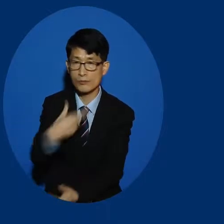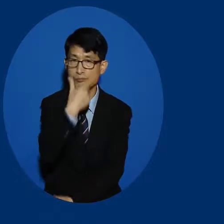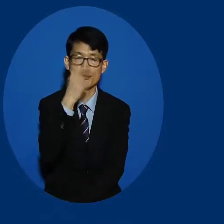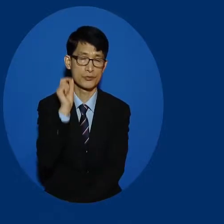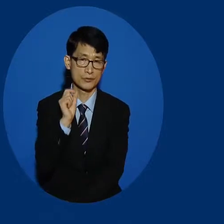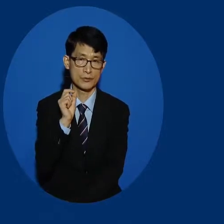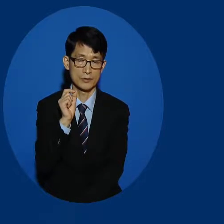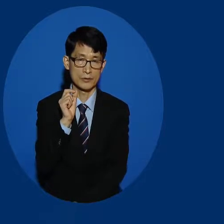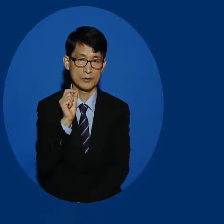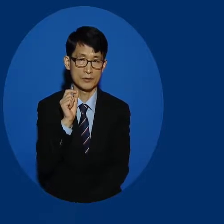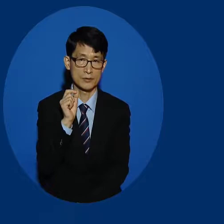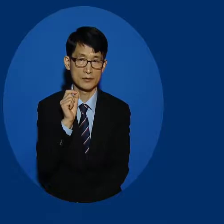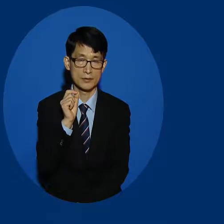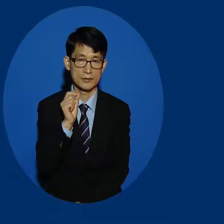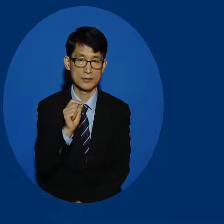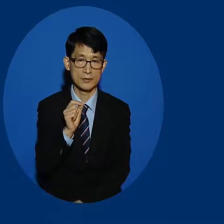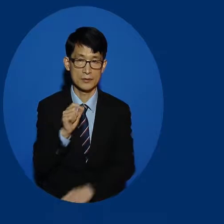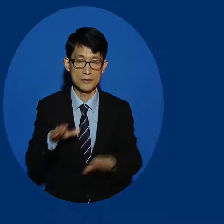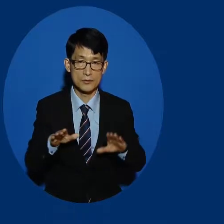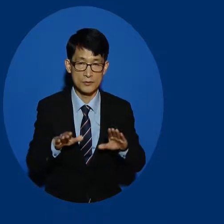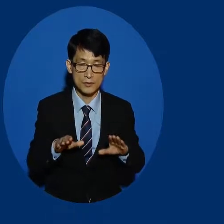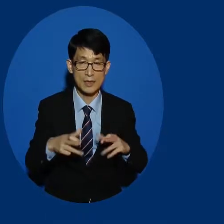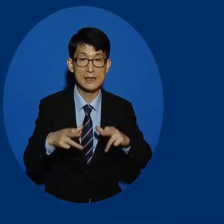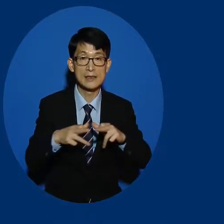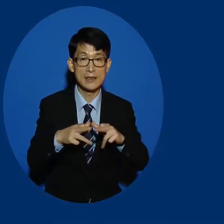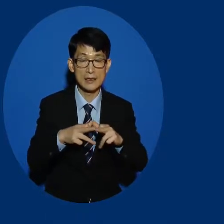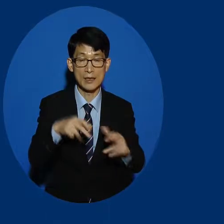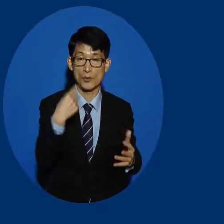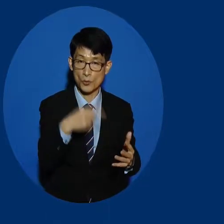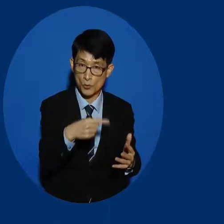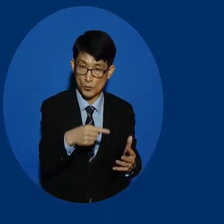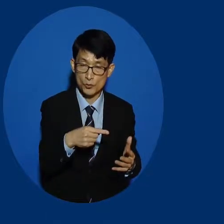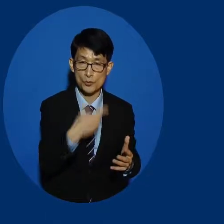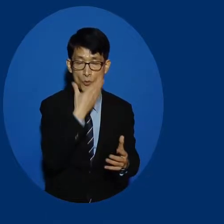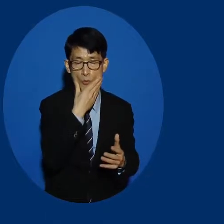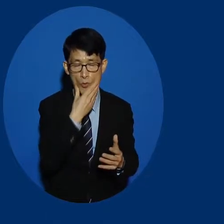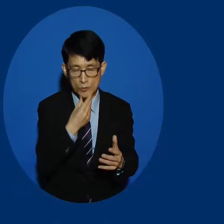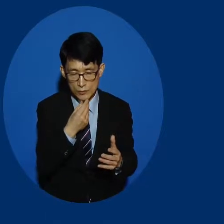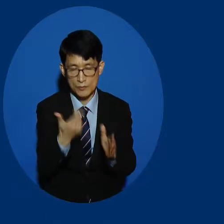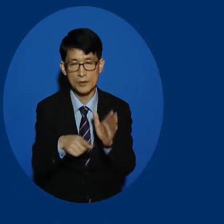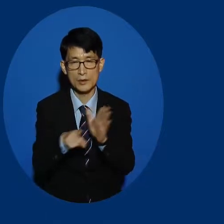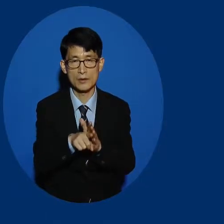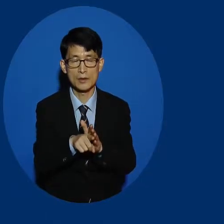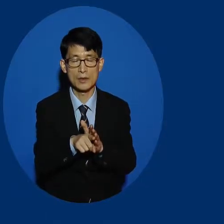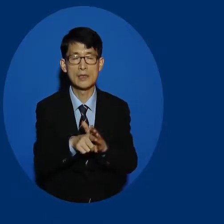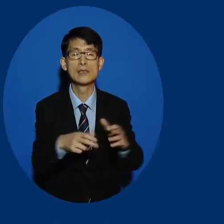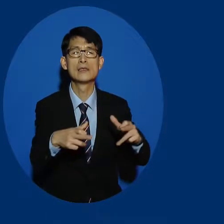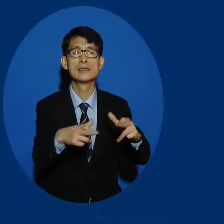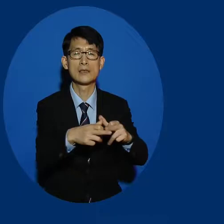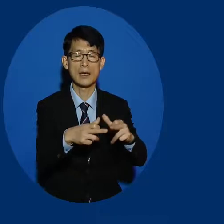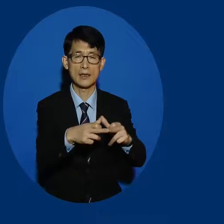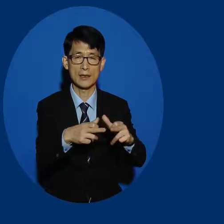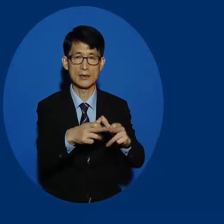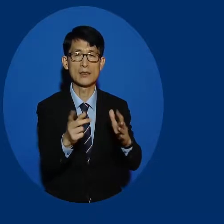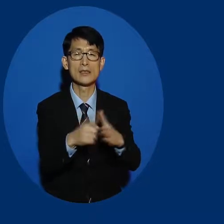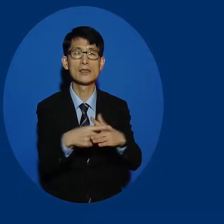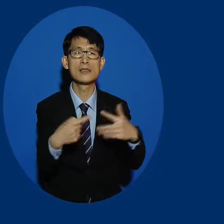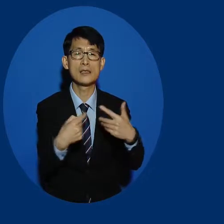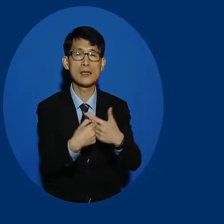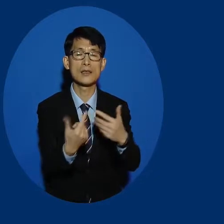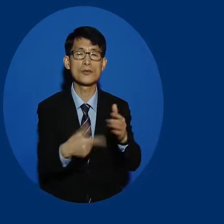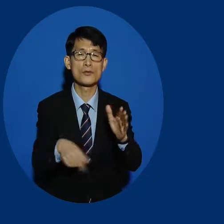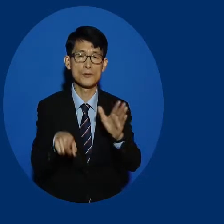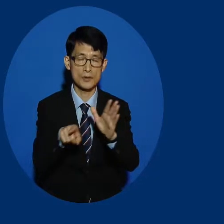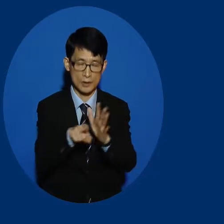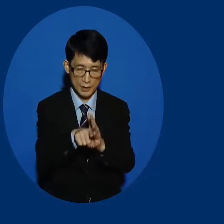이제 우리의 장애인 교육과 복지는 장애 이해 교육을 확산하는 데 좀